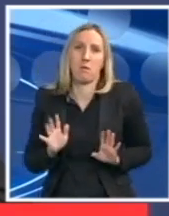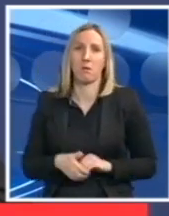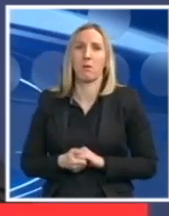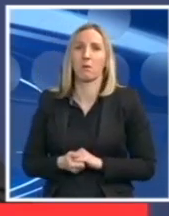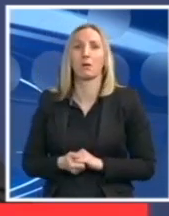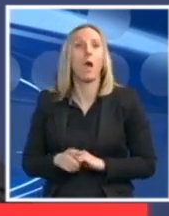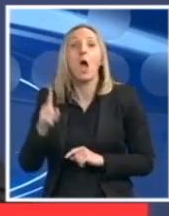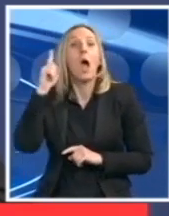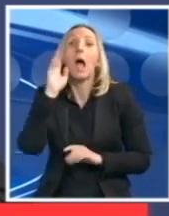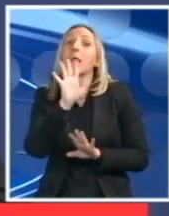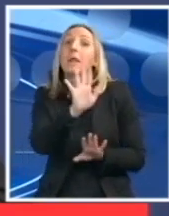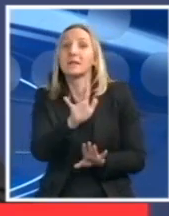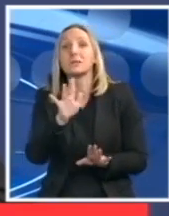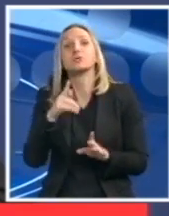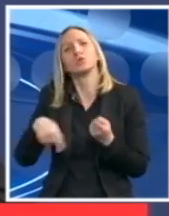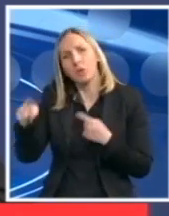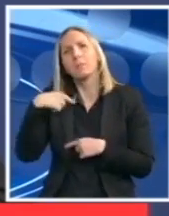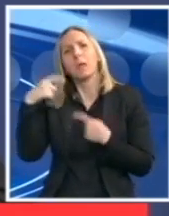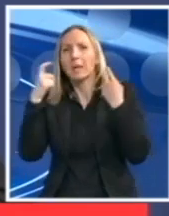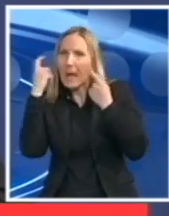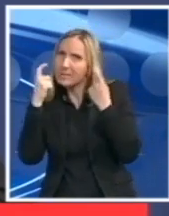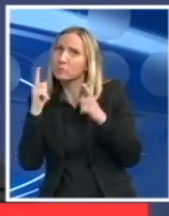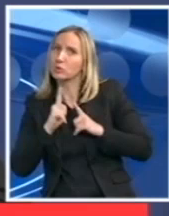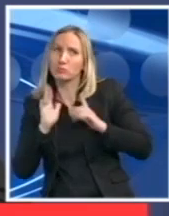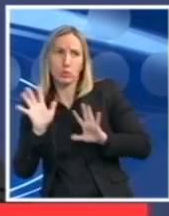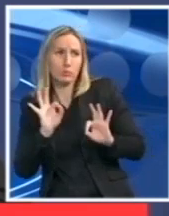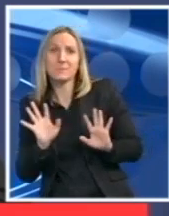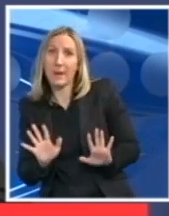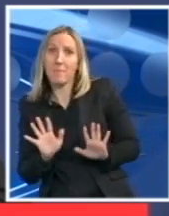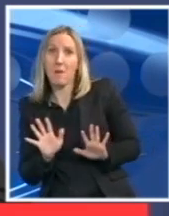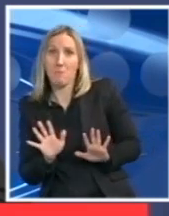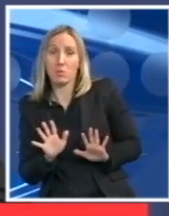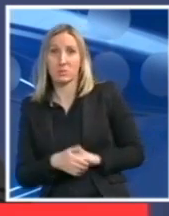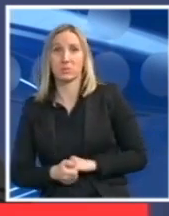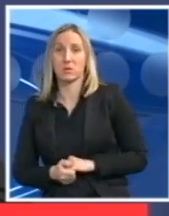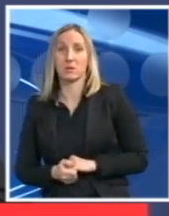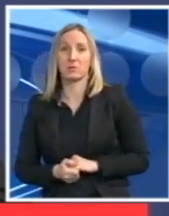ne znači da o tome ne promišljamo i ne spremamo se. Za sada